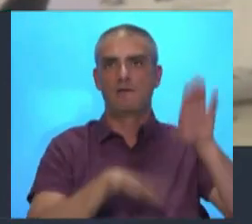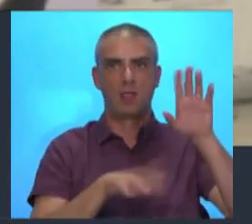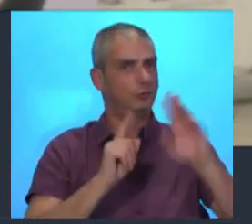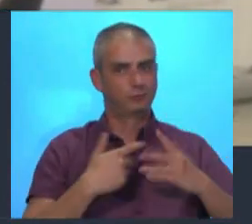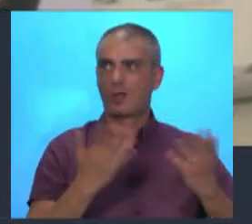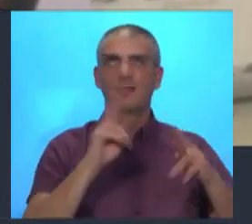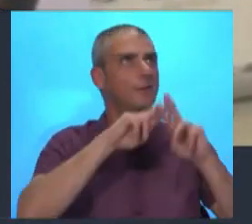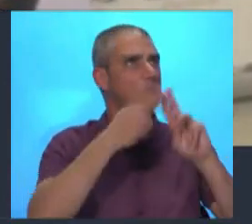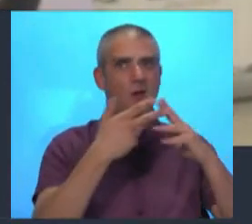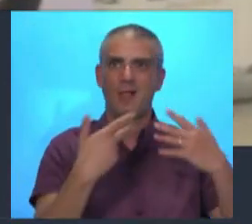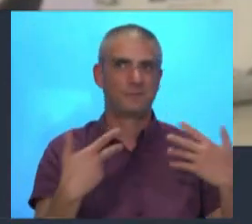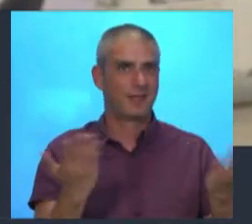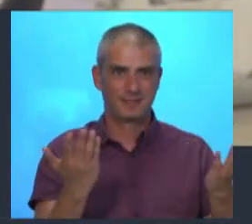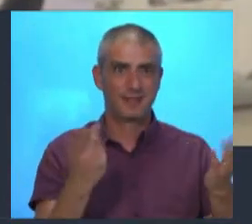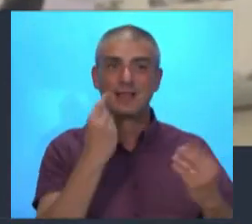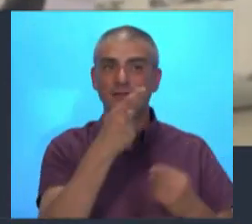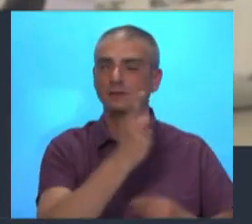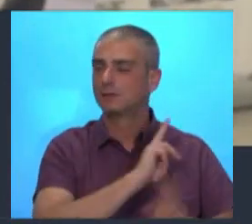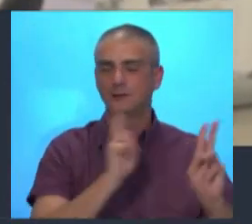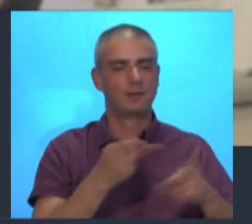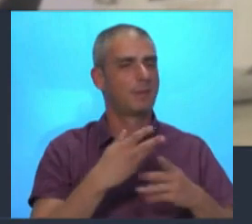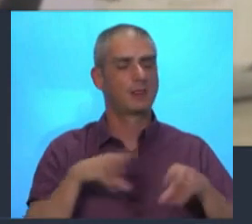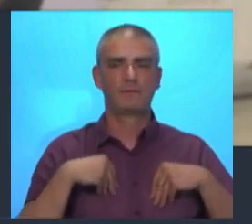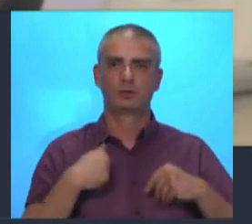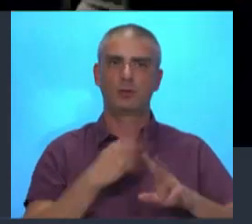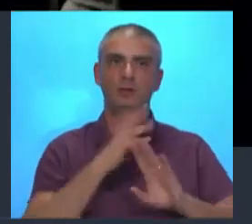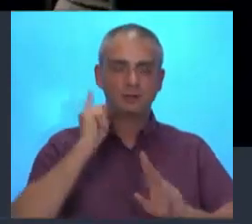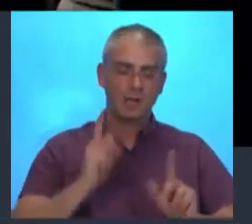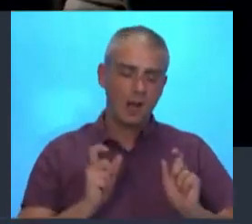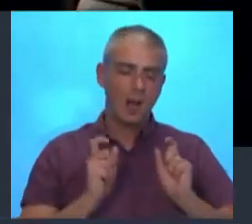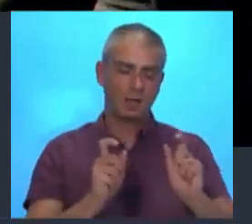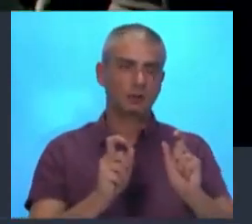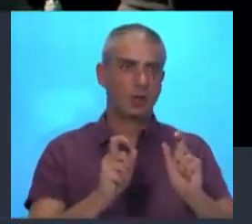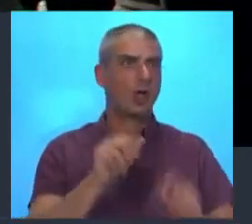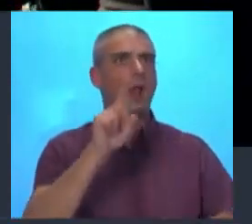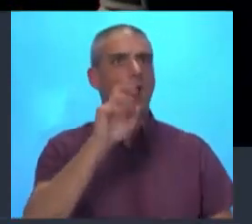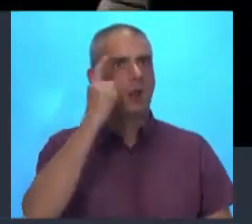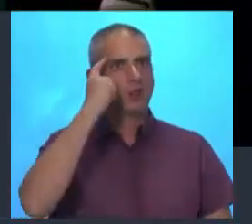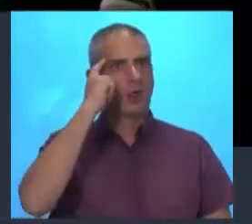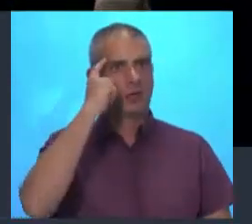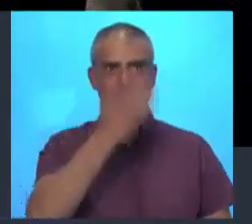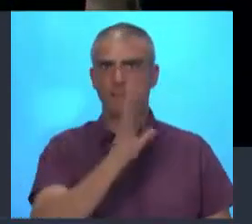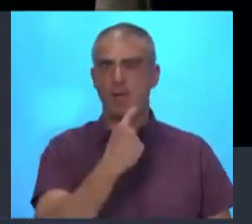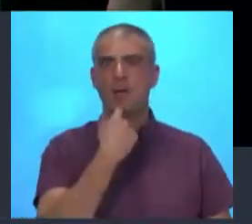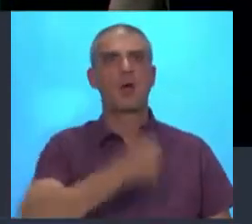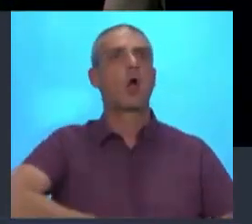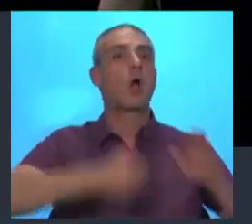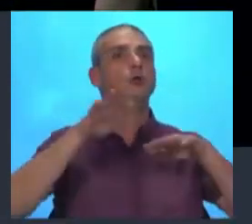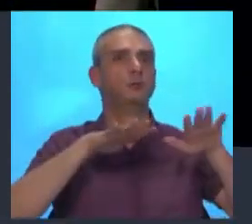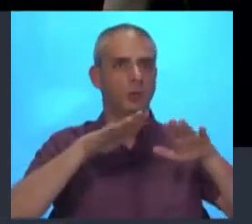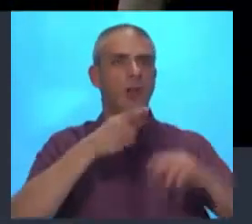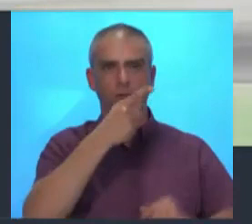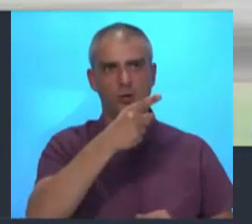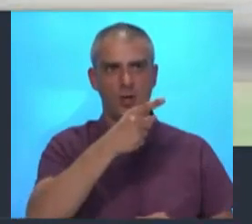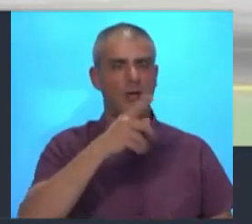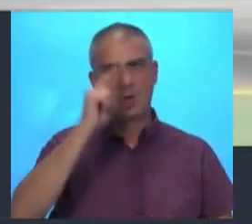בשום מקום אחר בעולם. הדבר הזה הוא בלתי אפשרי מבחינתנו, חייבים לעצור אותו. באל על גם מודאגים מהדברים של ראש הממשלה על כך